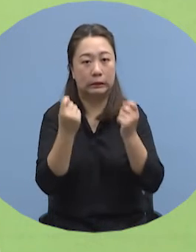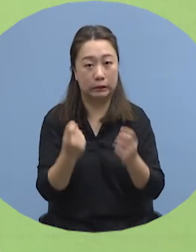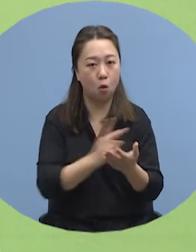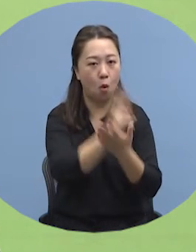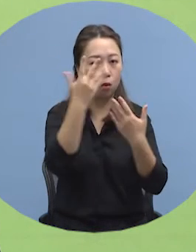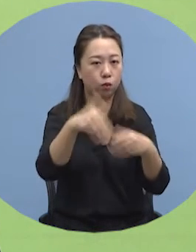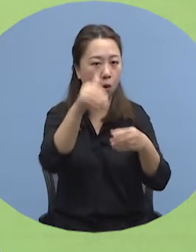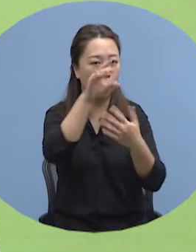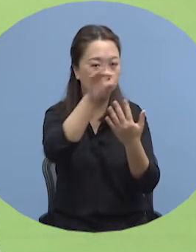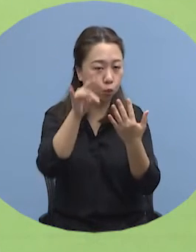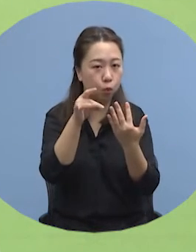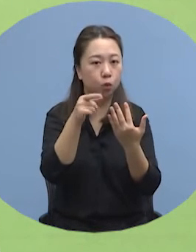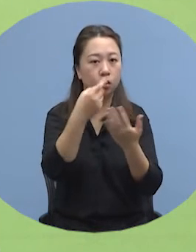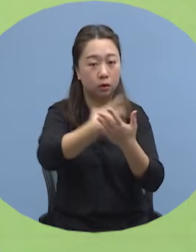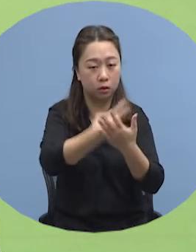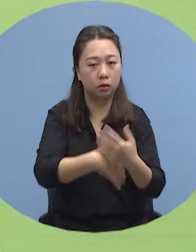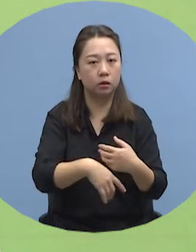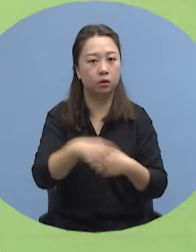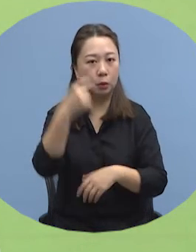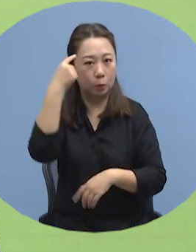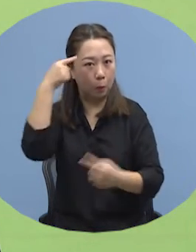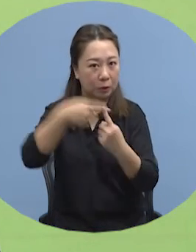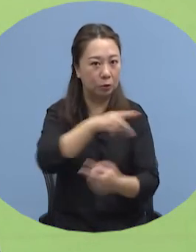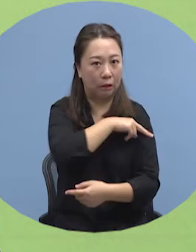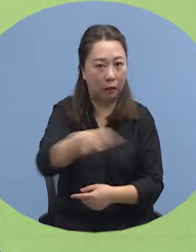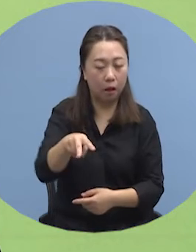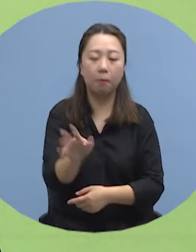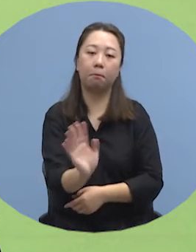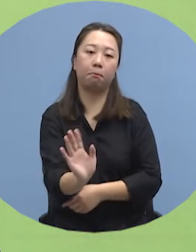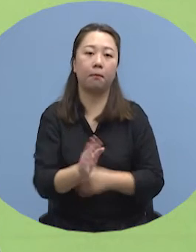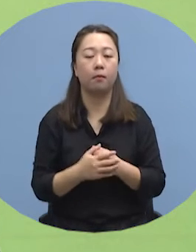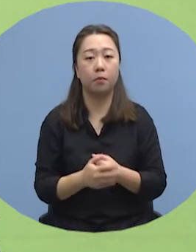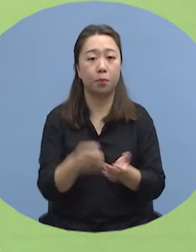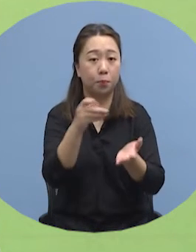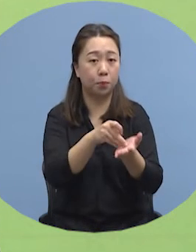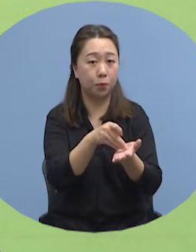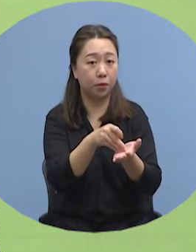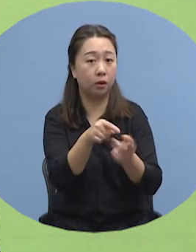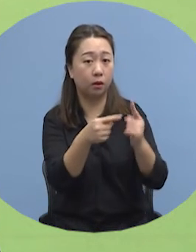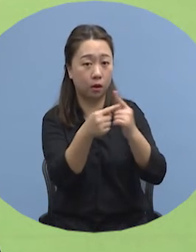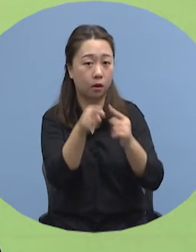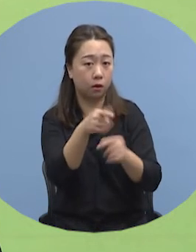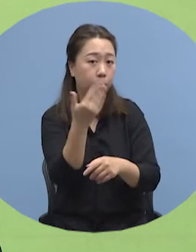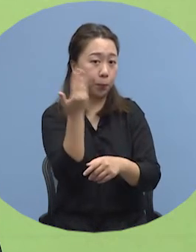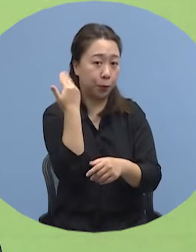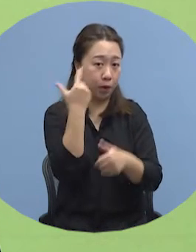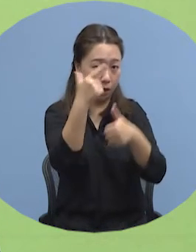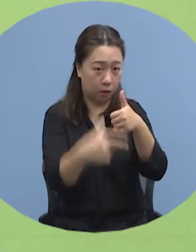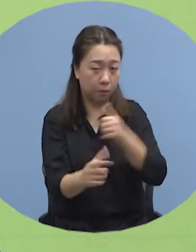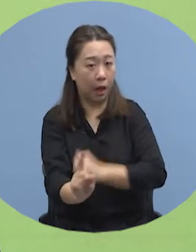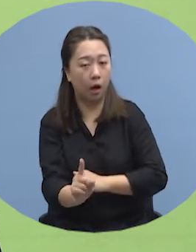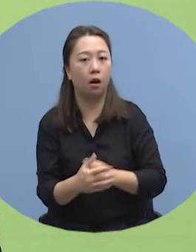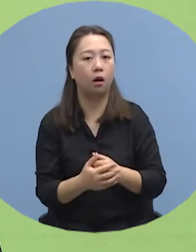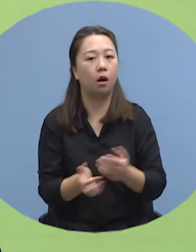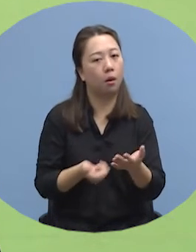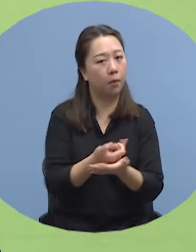選舉制度不是要搞清一色，無論報名人是屬於什麼背景，審核